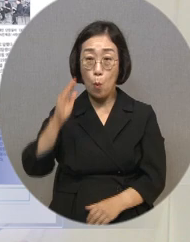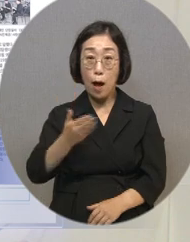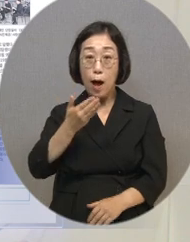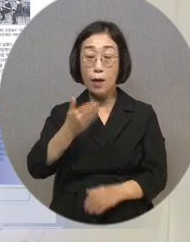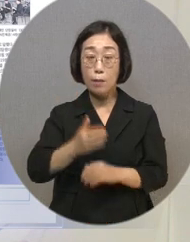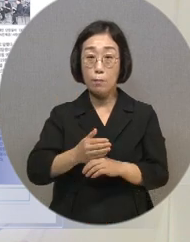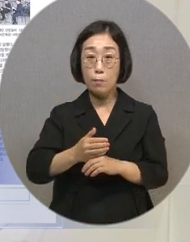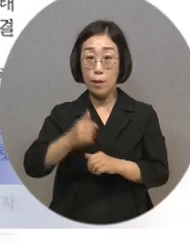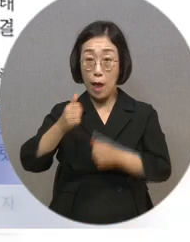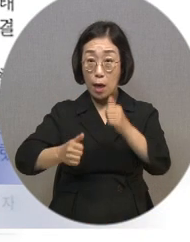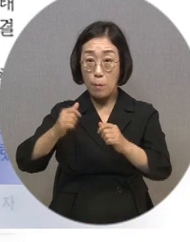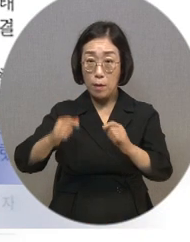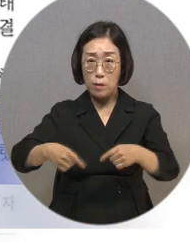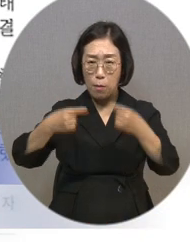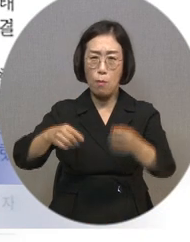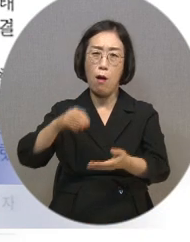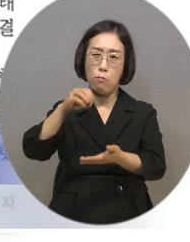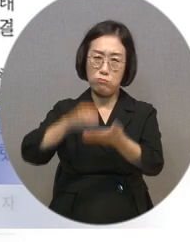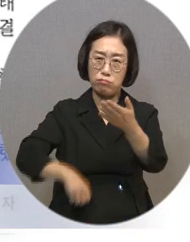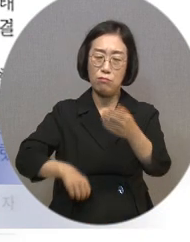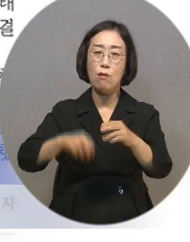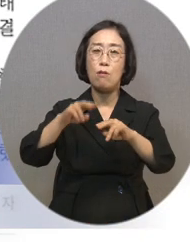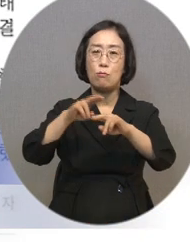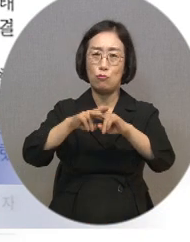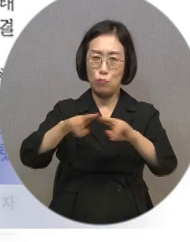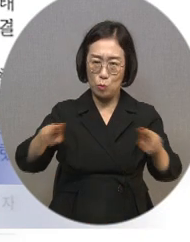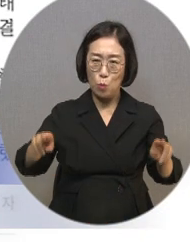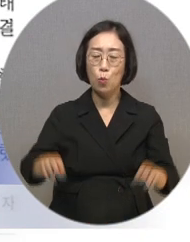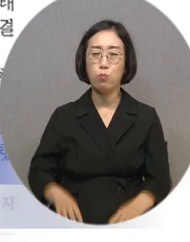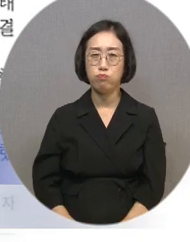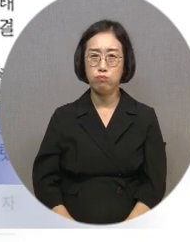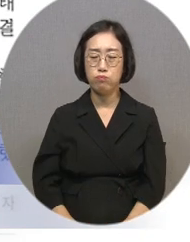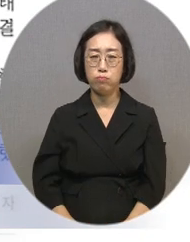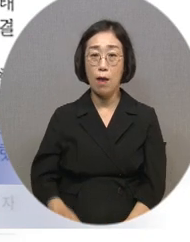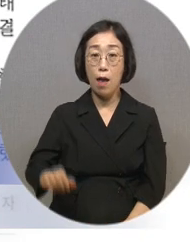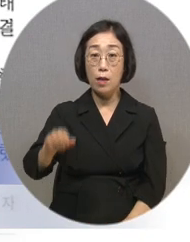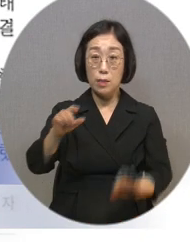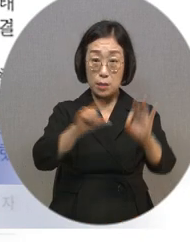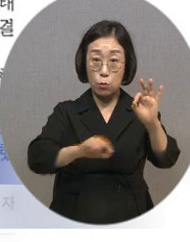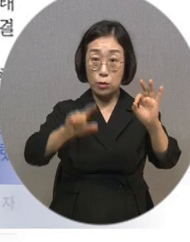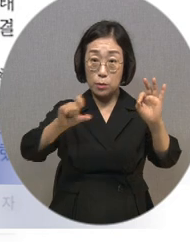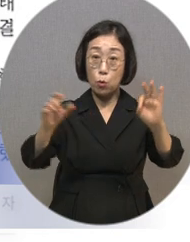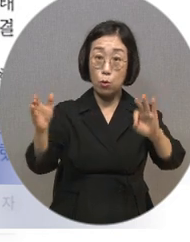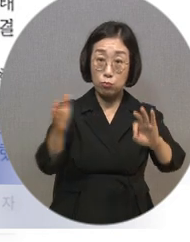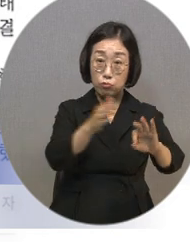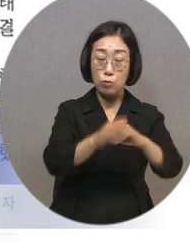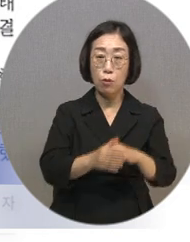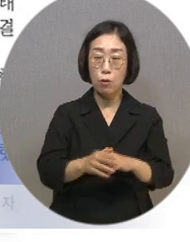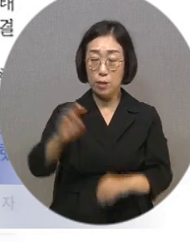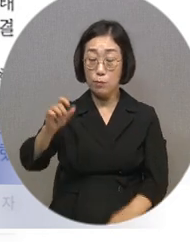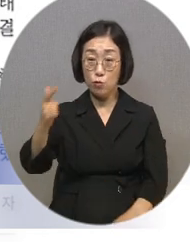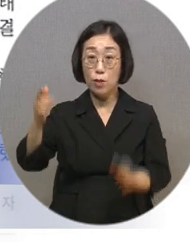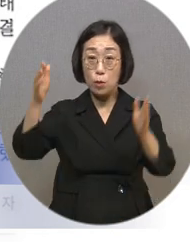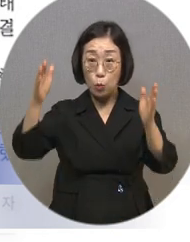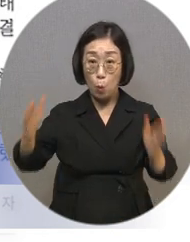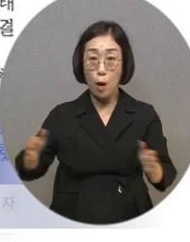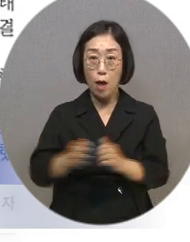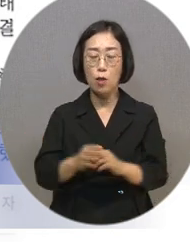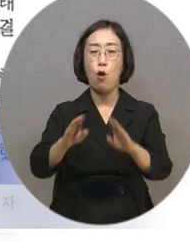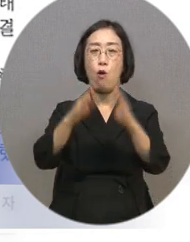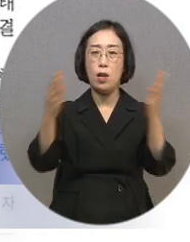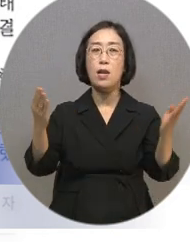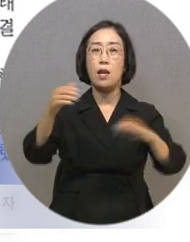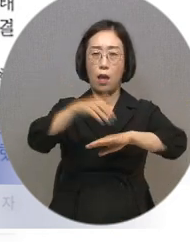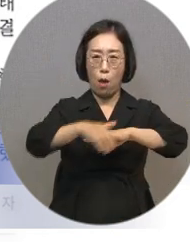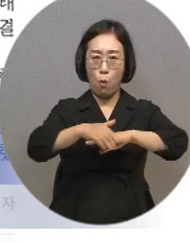취소하기로 했습니다 아시아 태평양 농아인 게임은 오는 10월 15일부터 26일까지 개최